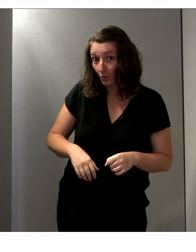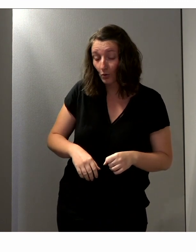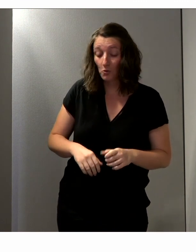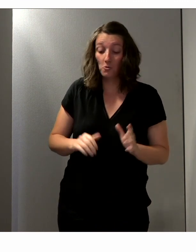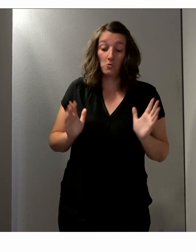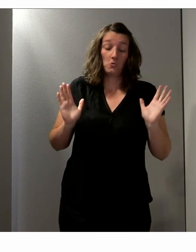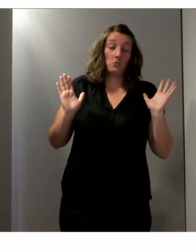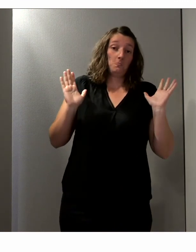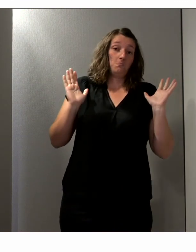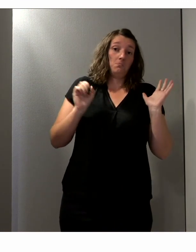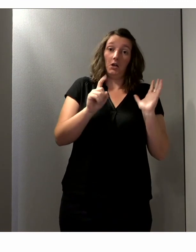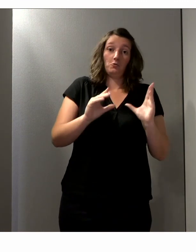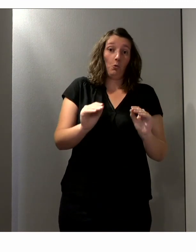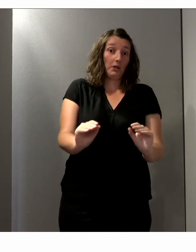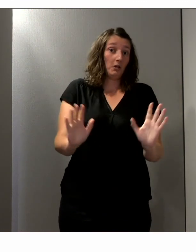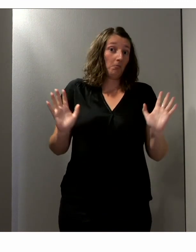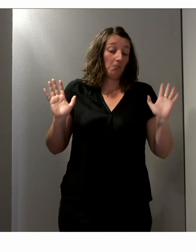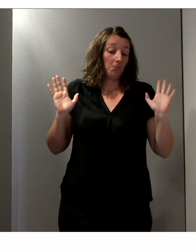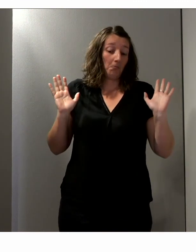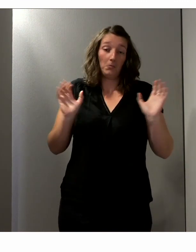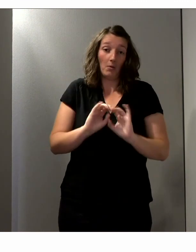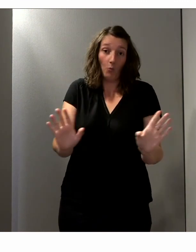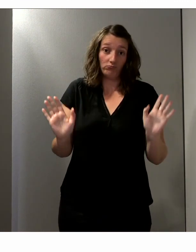On est sur du pratico-pratique, là, hein, clairement. Voilà.